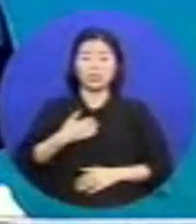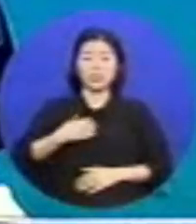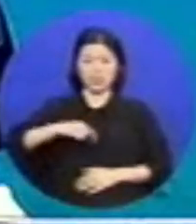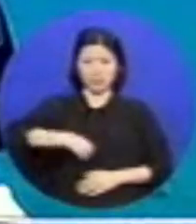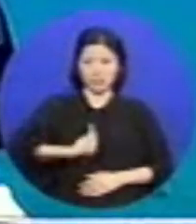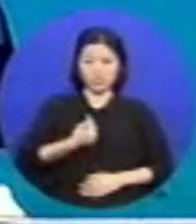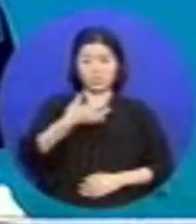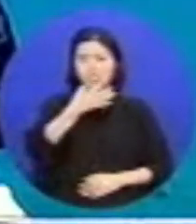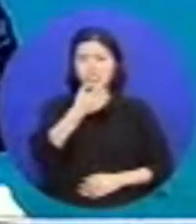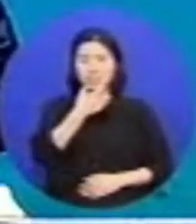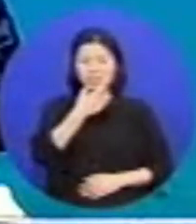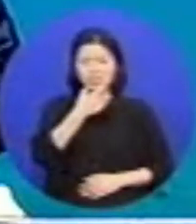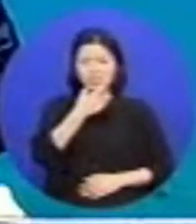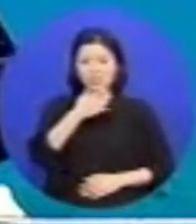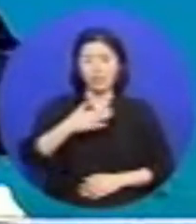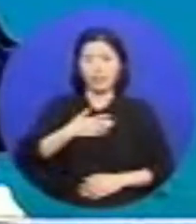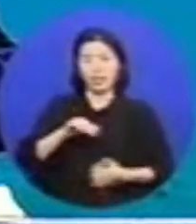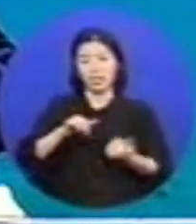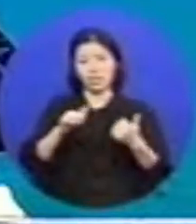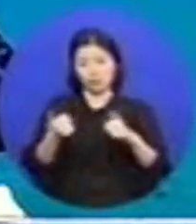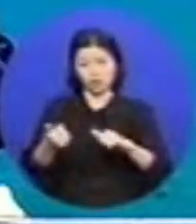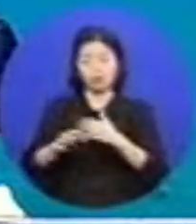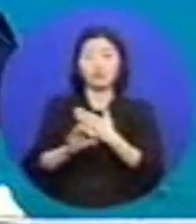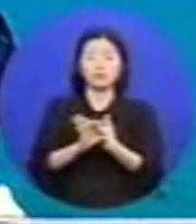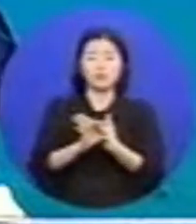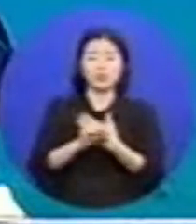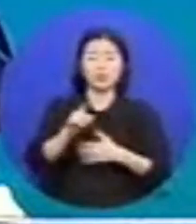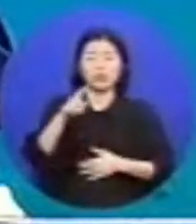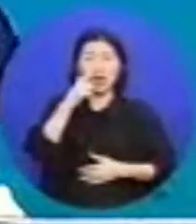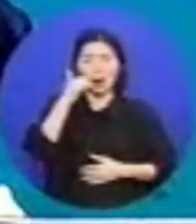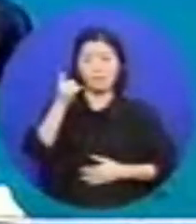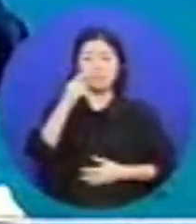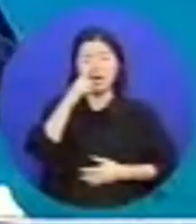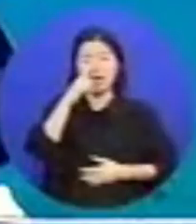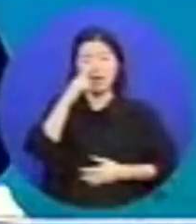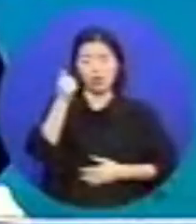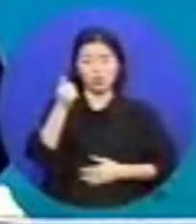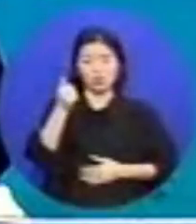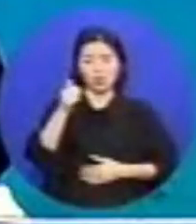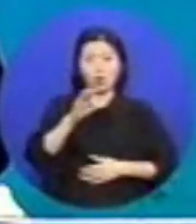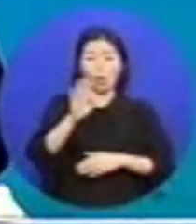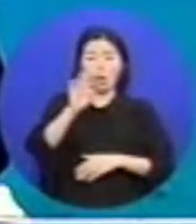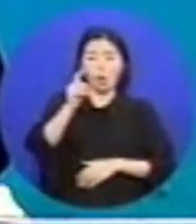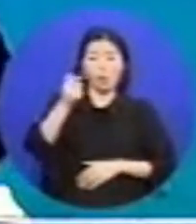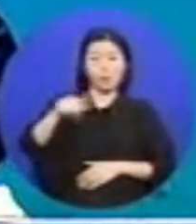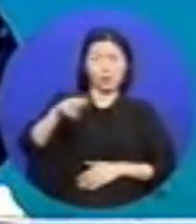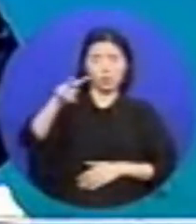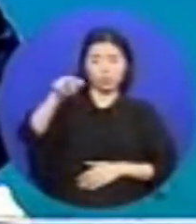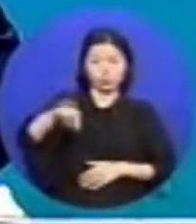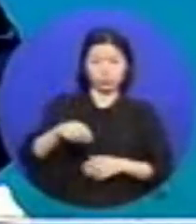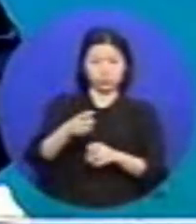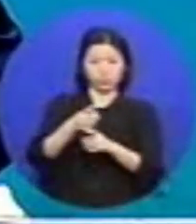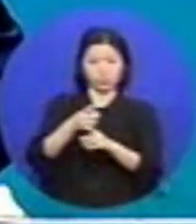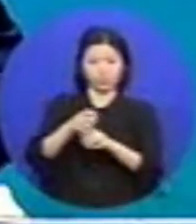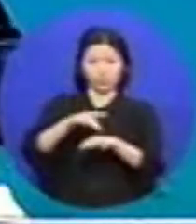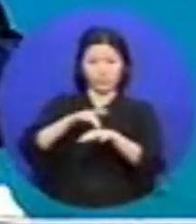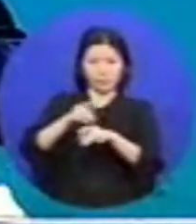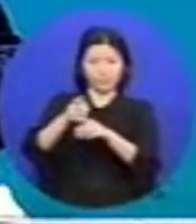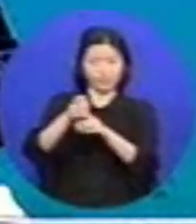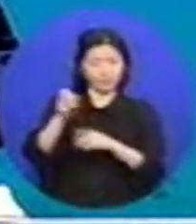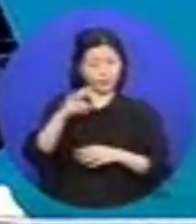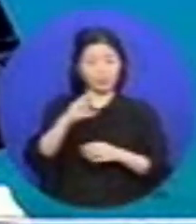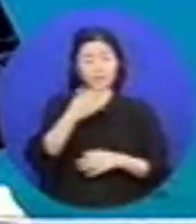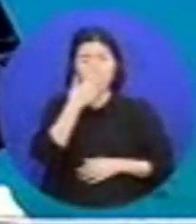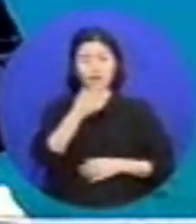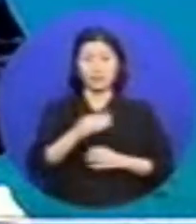하고 자기가 죽으면 그게 아버지 어머니에게 복수가 될 거라는 생각도 들었기 때문에 죽고